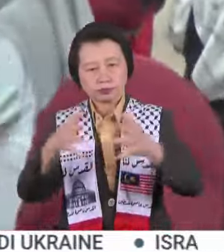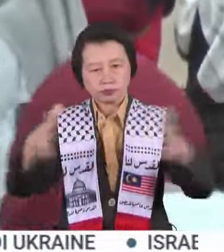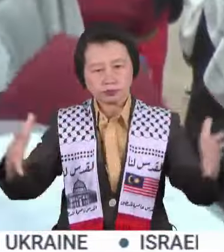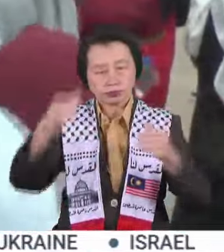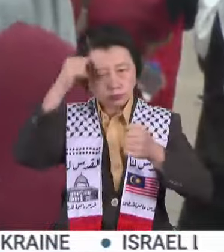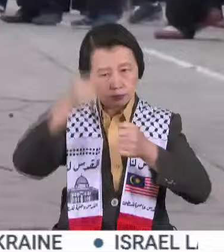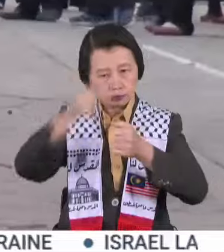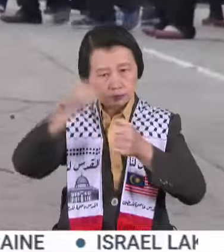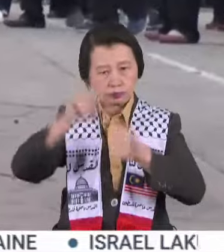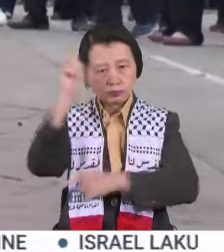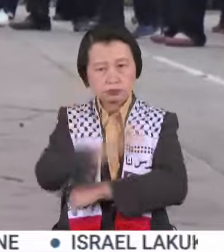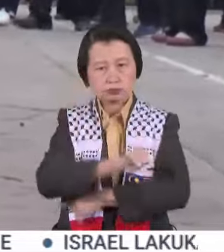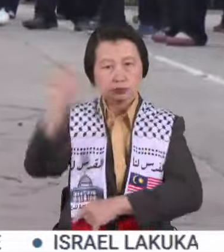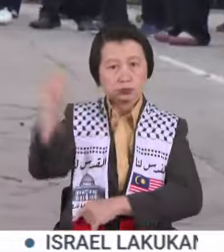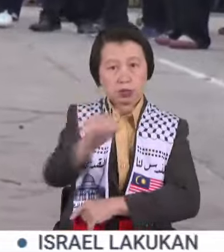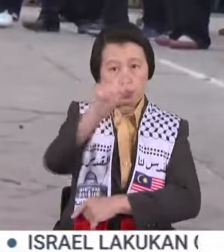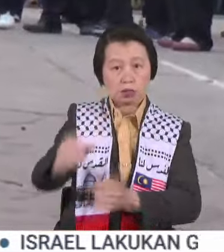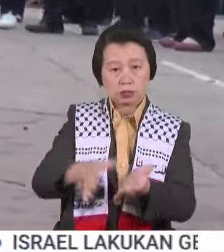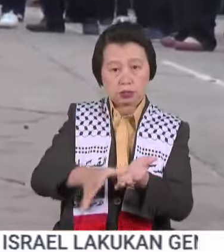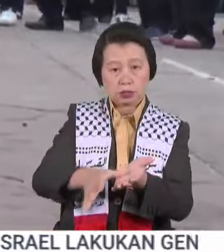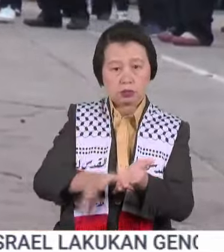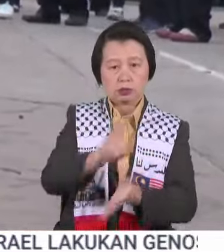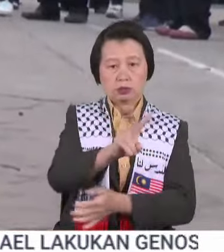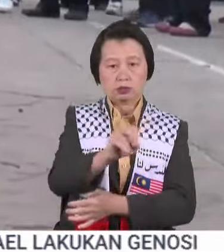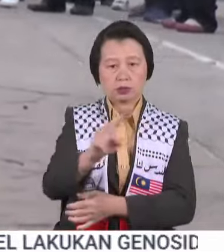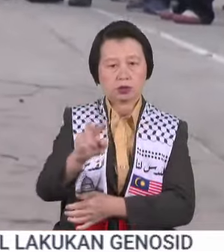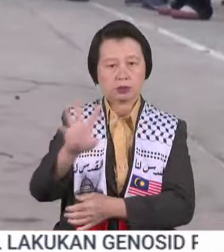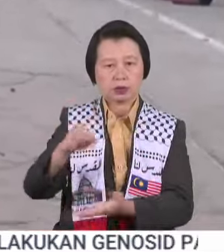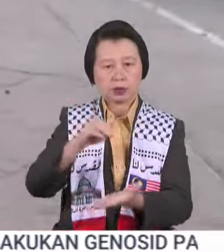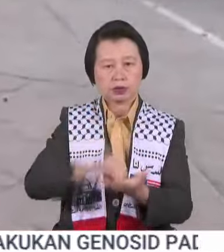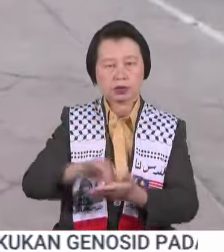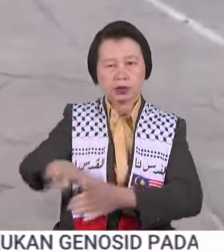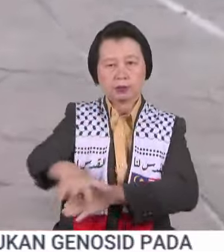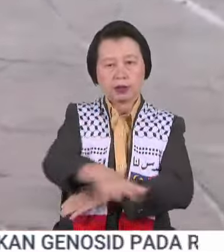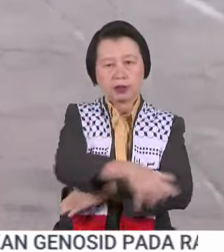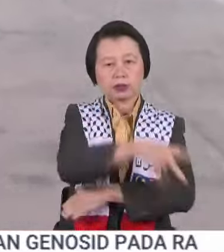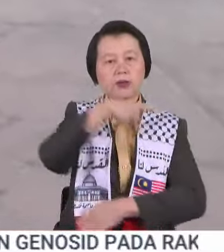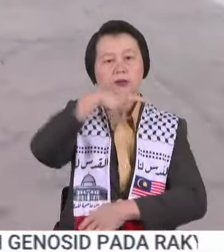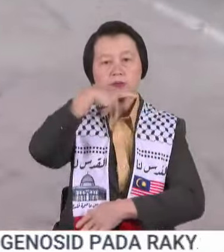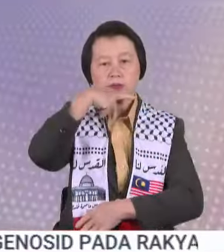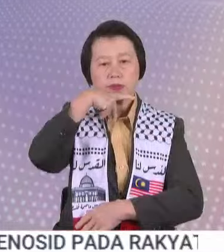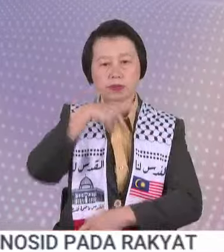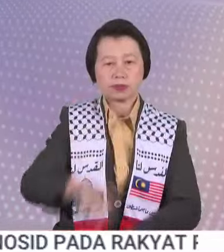sempena peringatan Hari Anti Dadah 2024 di Pantai Puteri.